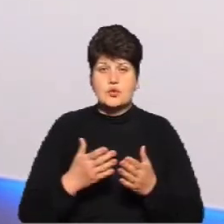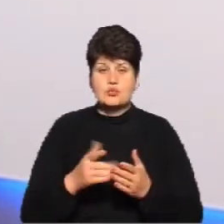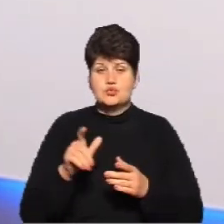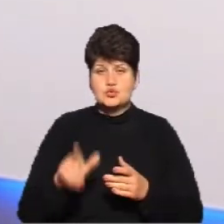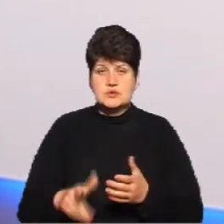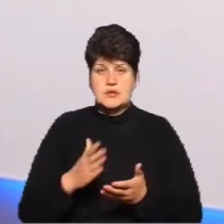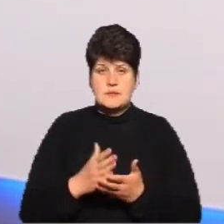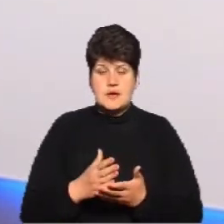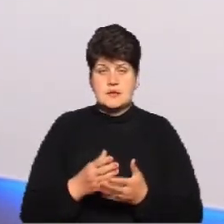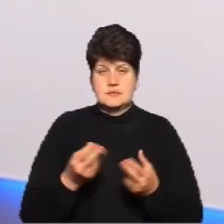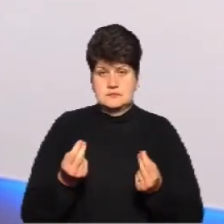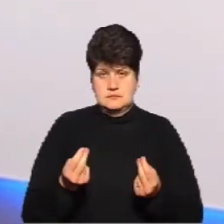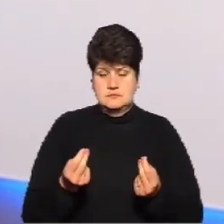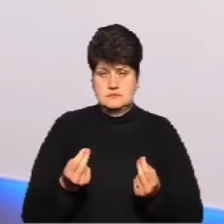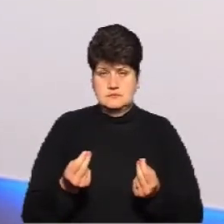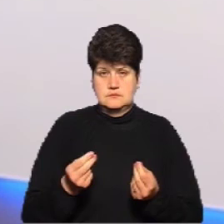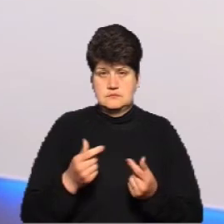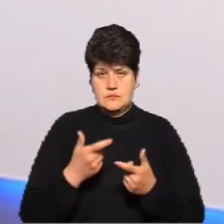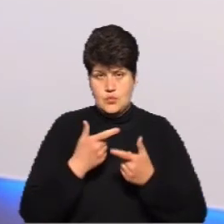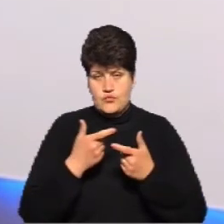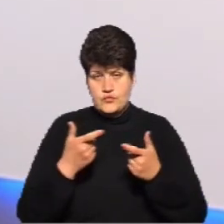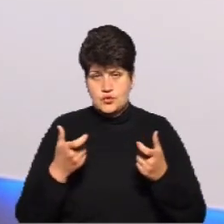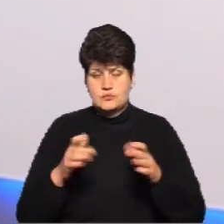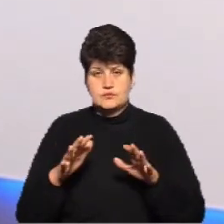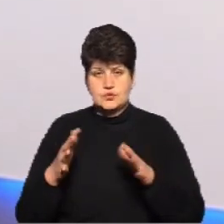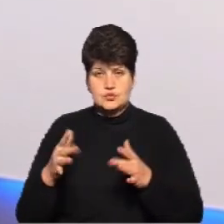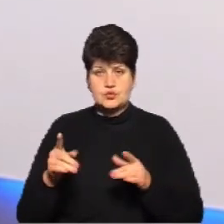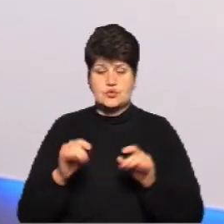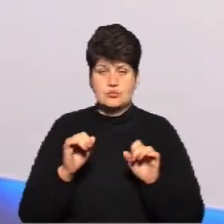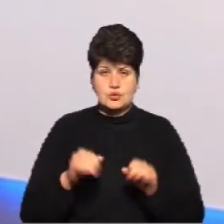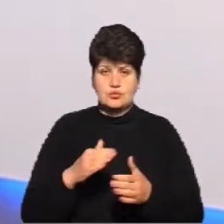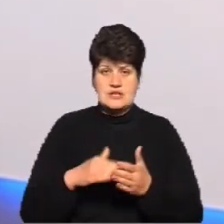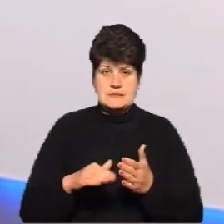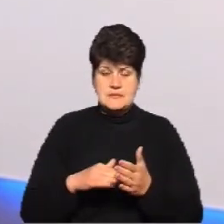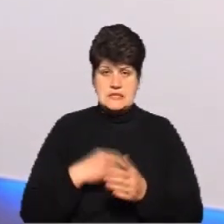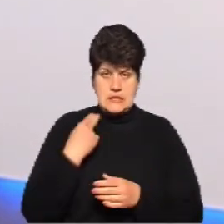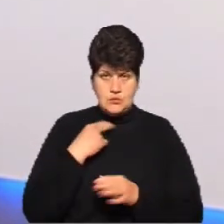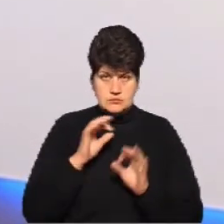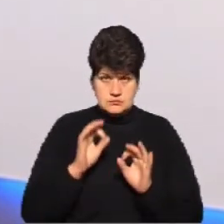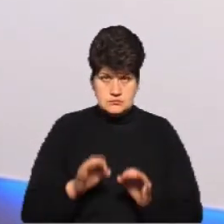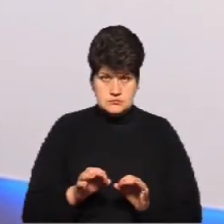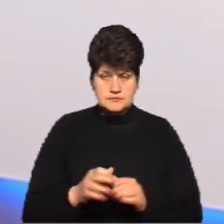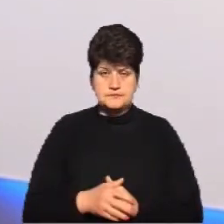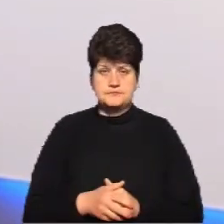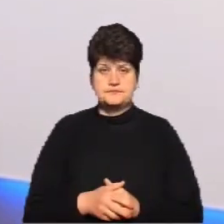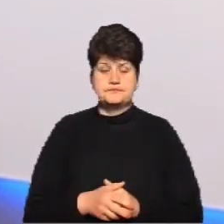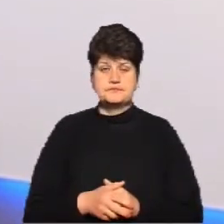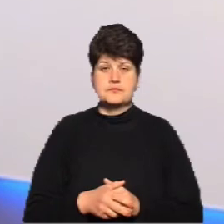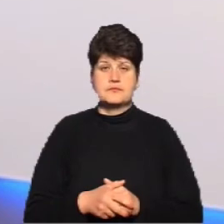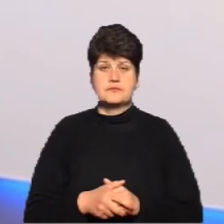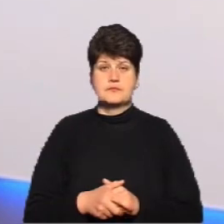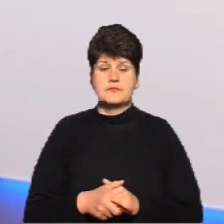рахунок, повідомить в разі чого про те, що може бути списаний борг. Правильно чи ні? Так. Ну, перше,